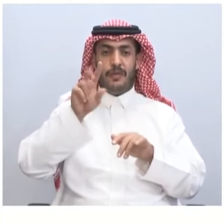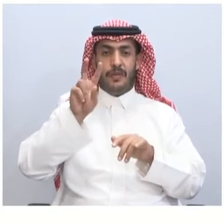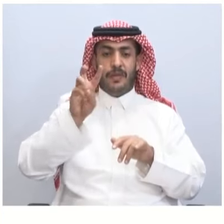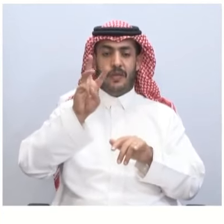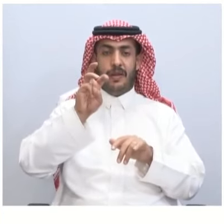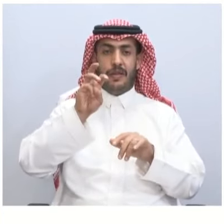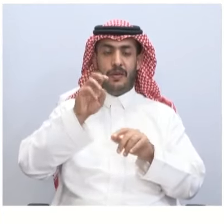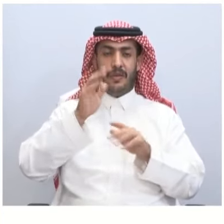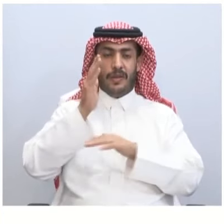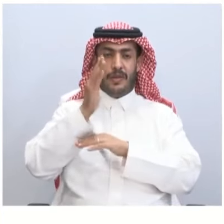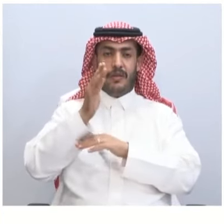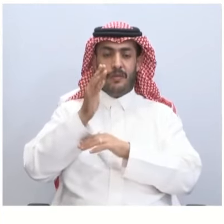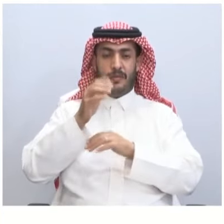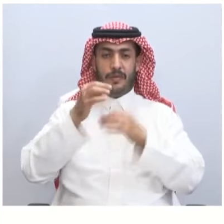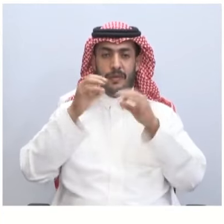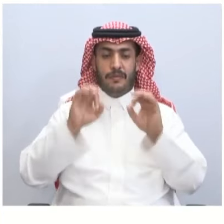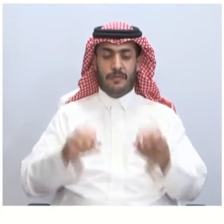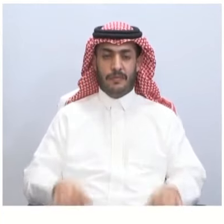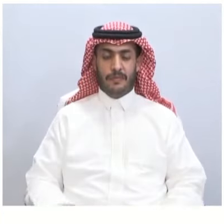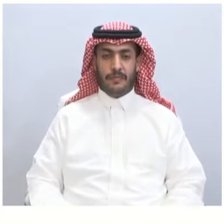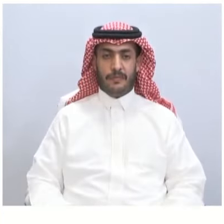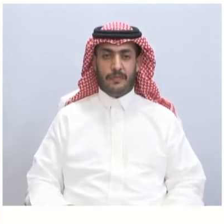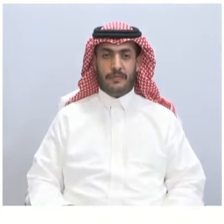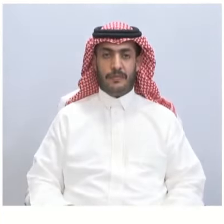4632 كيلو متر